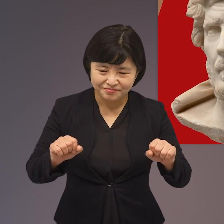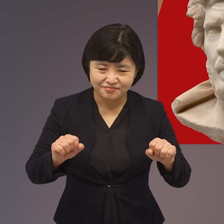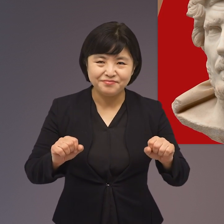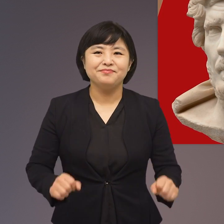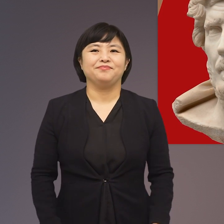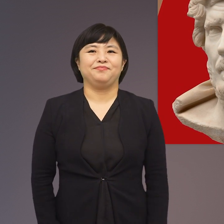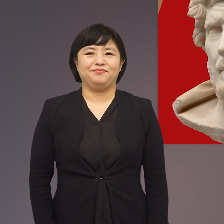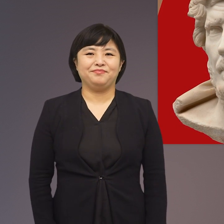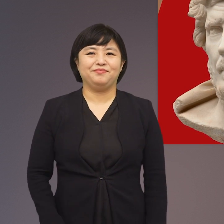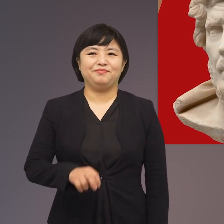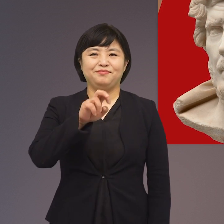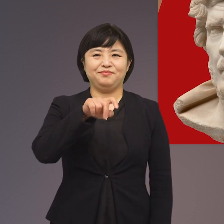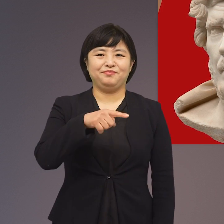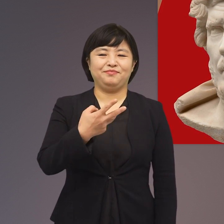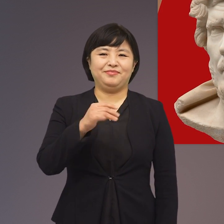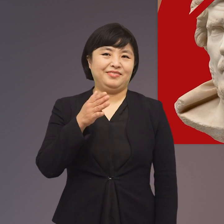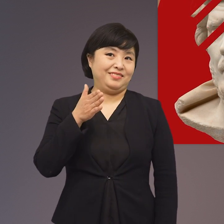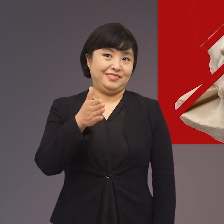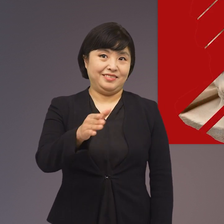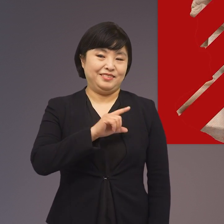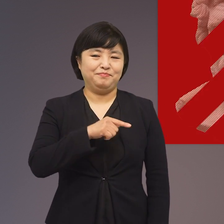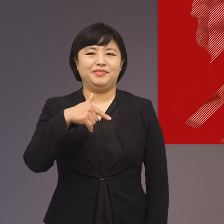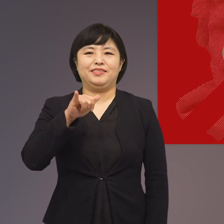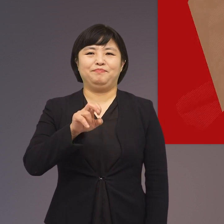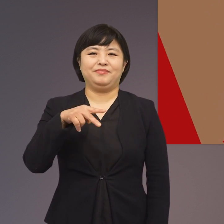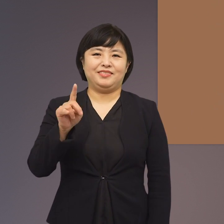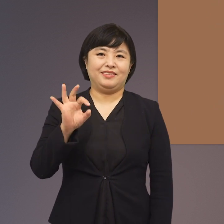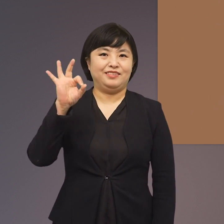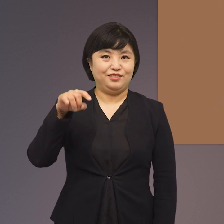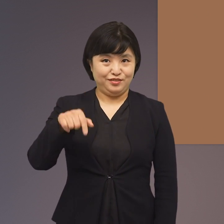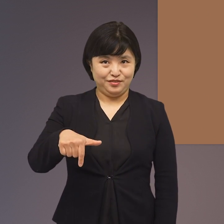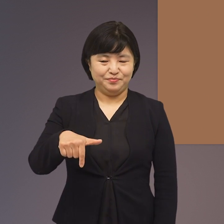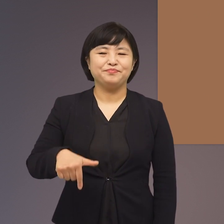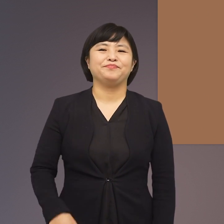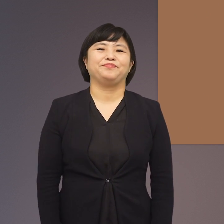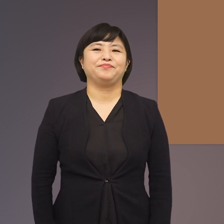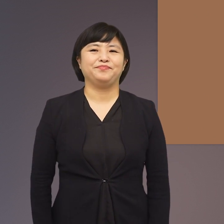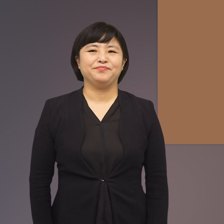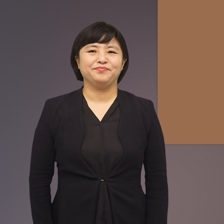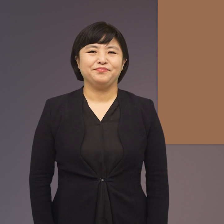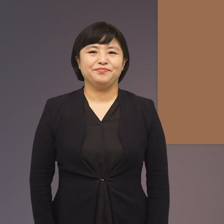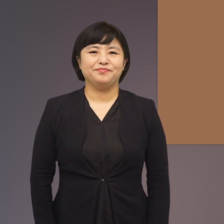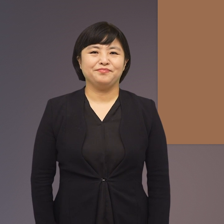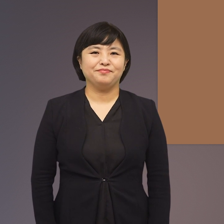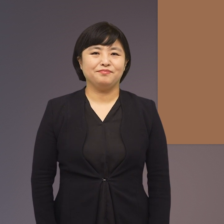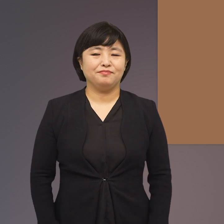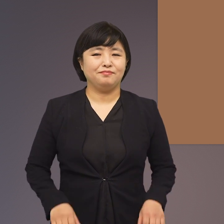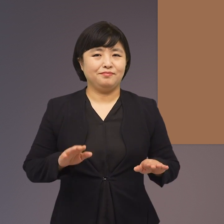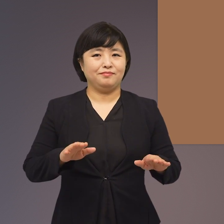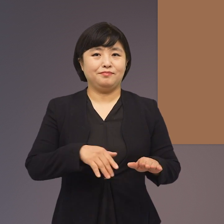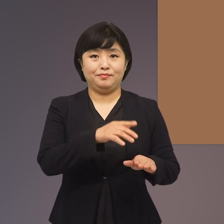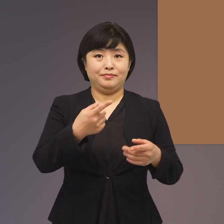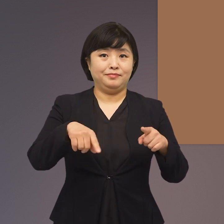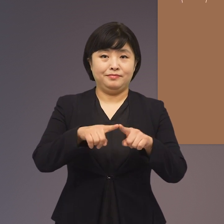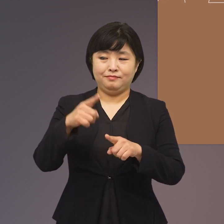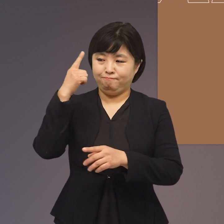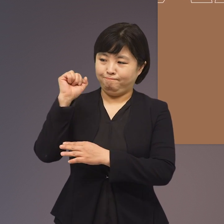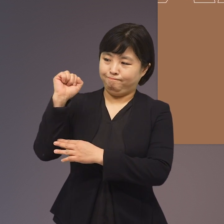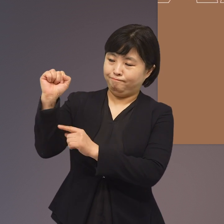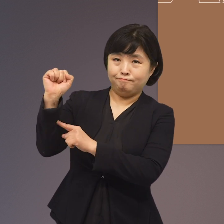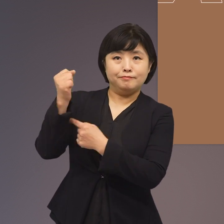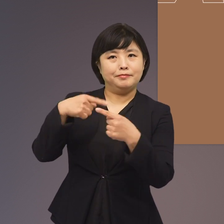안녕하세요. 물리학자 김상욱입니다. 저는 오늘 여러분과 함께 두상 하나를 같이 보려고 해요. 이